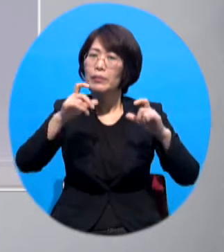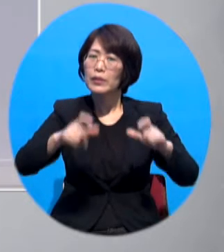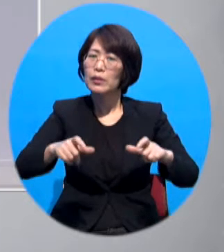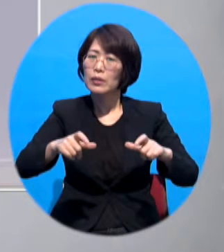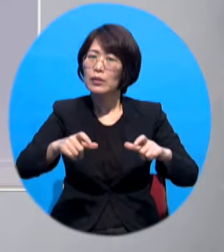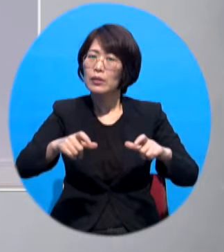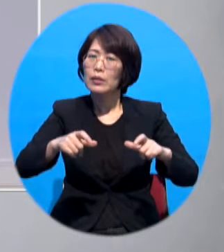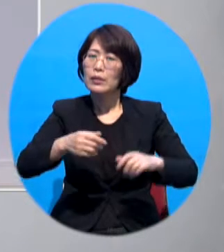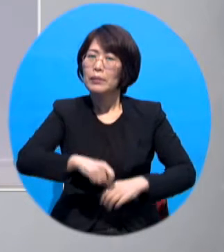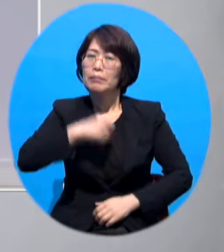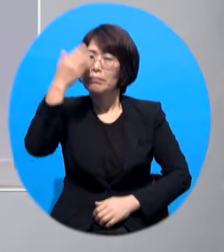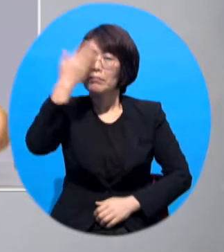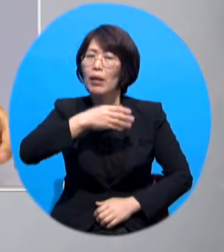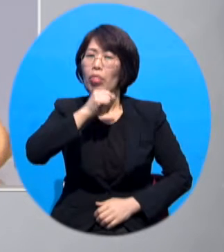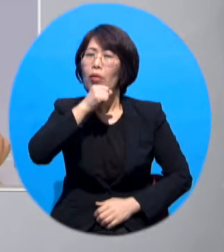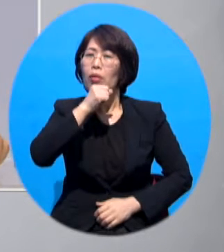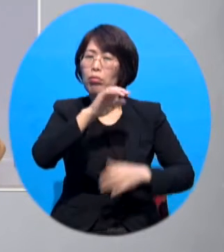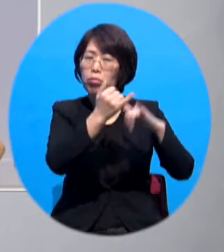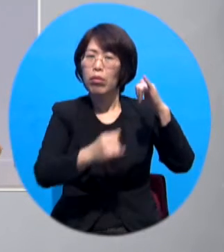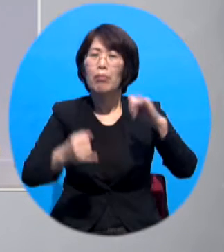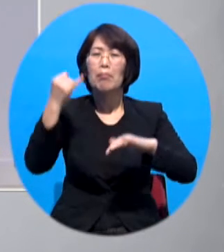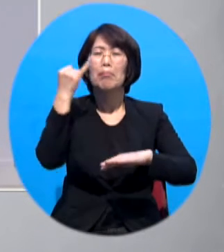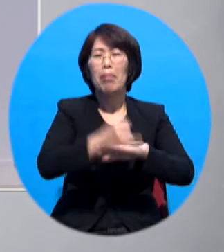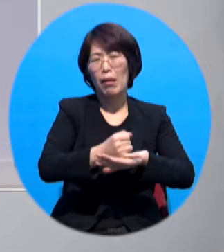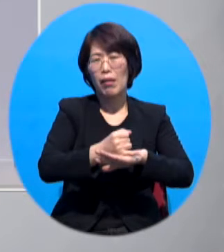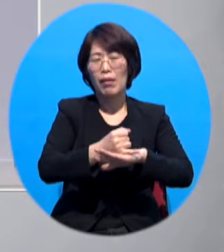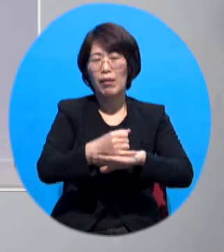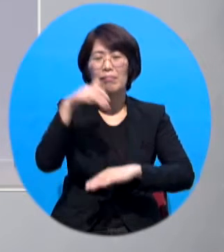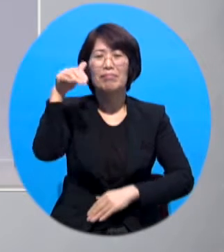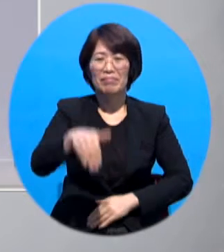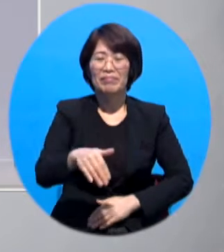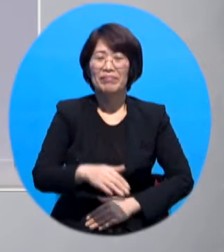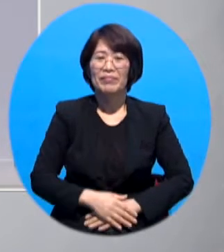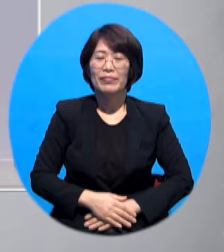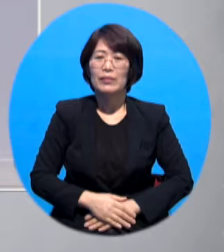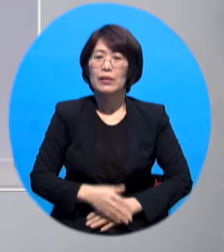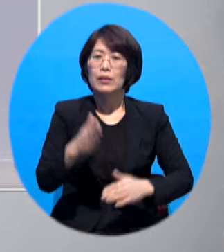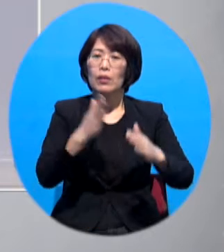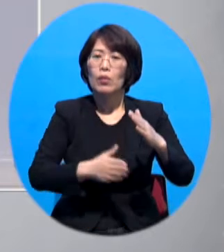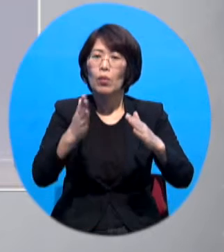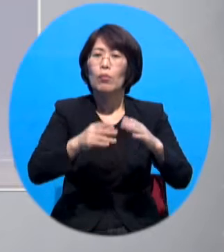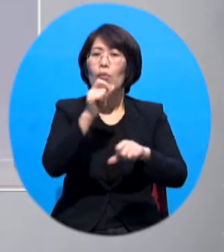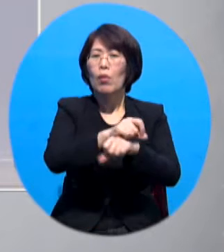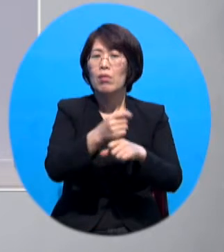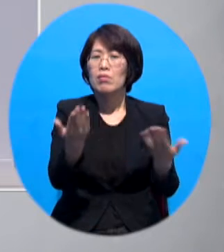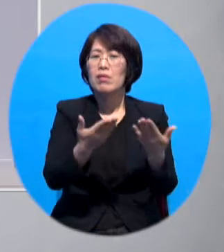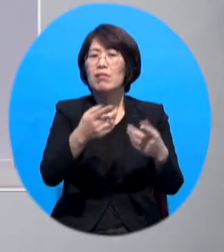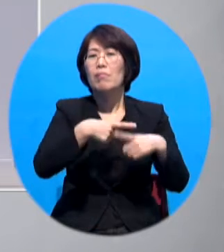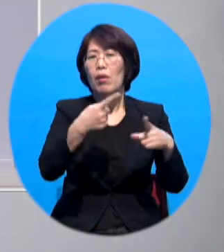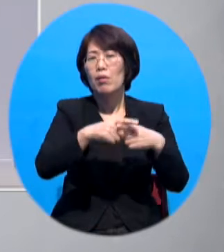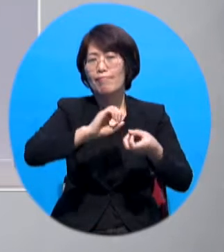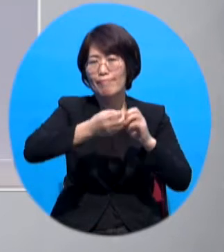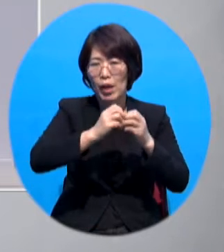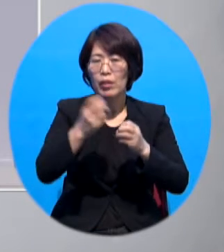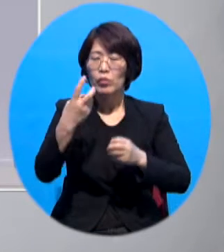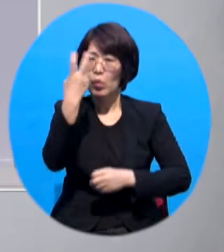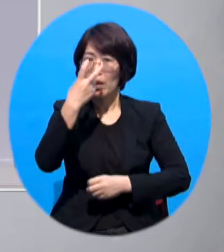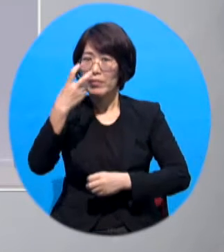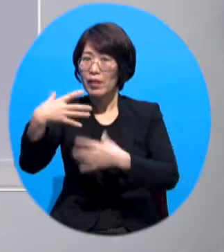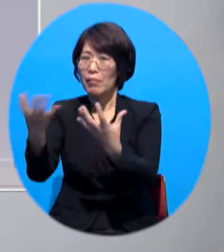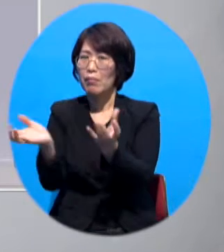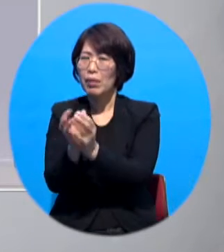청렴도 는 역대 꿇지 로 출 하겠읍니다 공무원 금 평을 처자 카고 그래서 감사원에